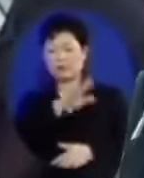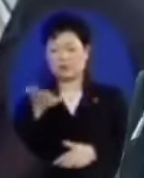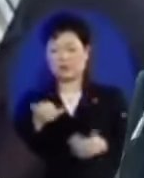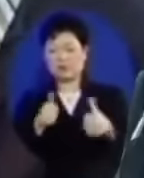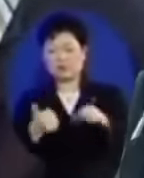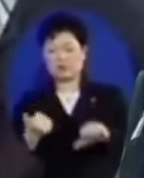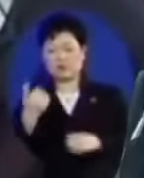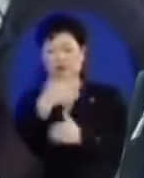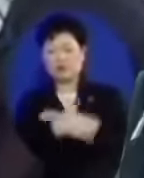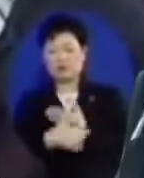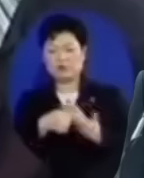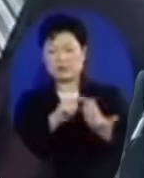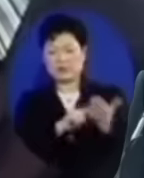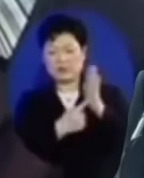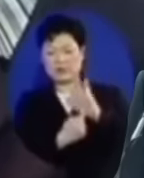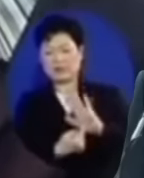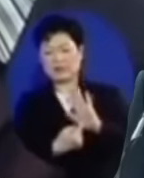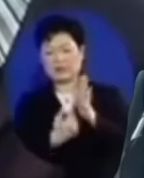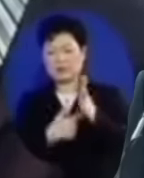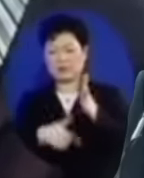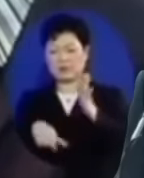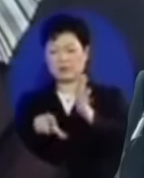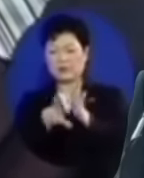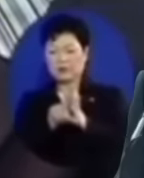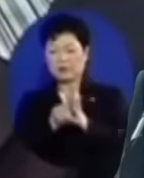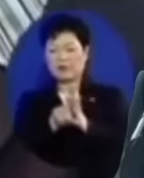또한 우리 죽을 육체에 나타나게 하려미라.